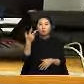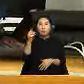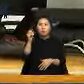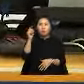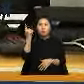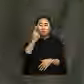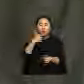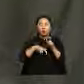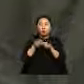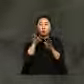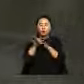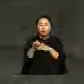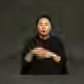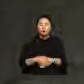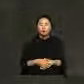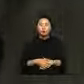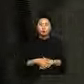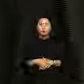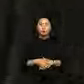1000원을 더 지급한다 고 밝혔습니다